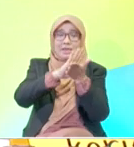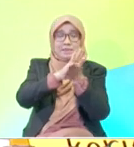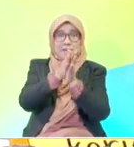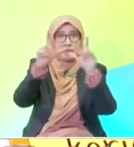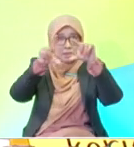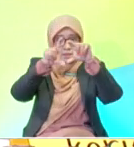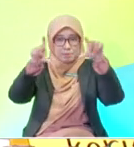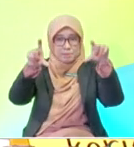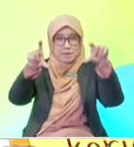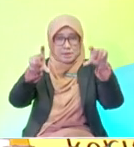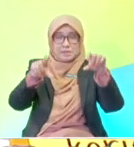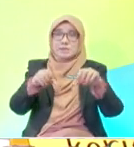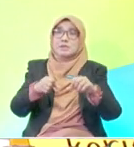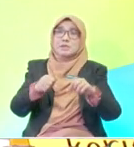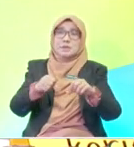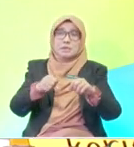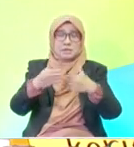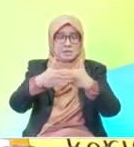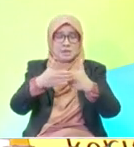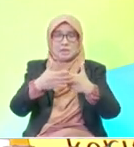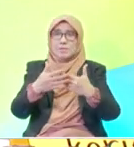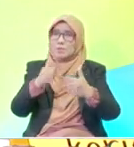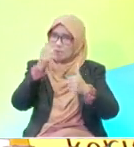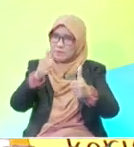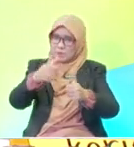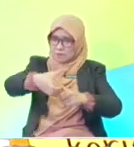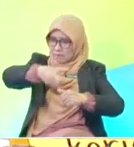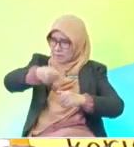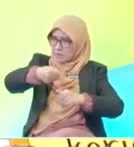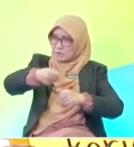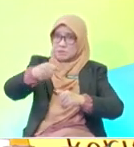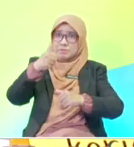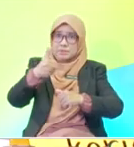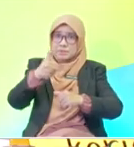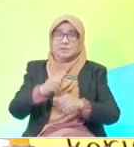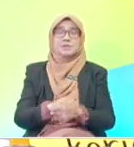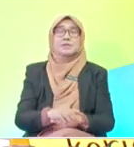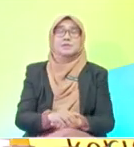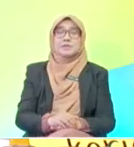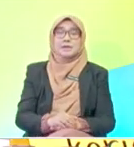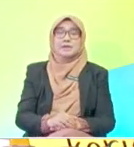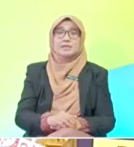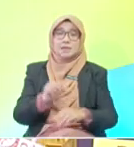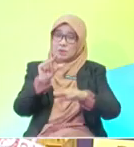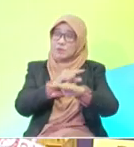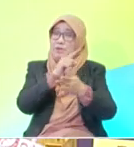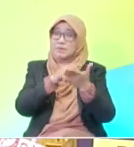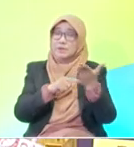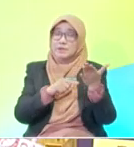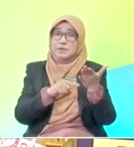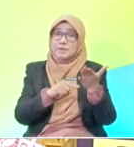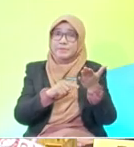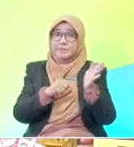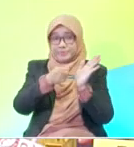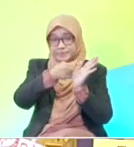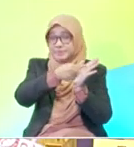Tebal lagi. Dan sedap untuk kita pegang nanti. Yeah. Okey, jadi untuk kita nak tanpa kita nak boleh guna apa Abang Fizi? Ni.